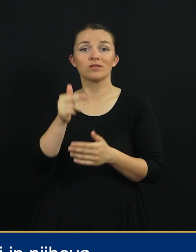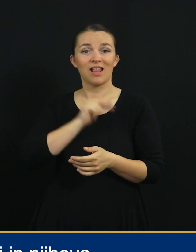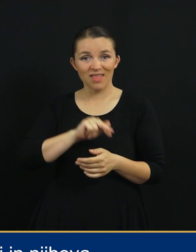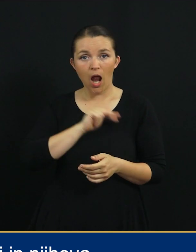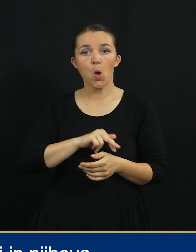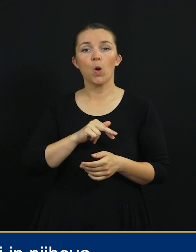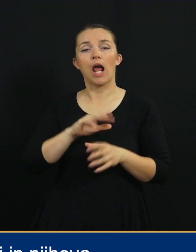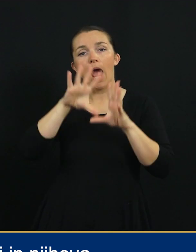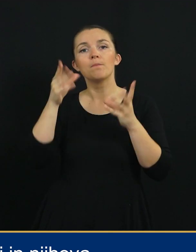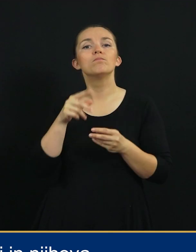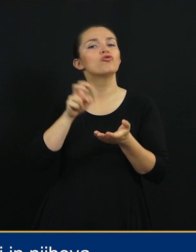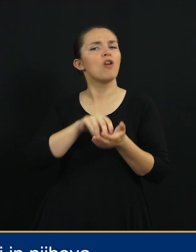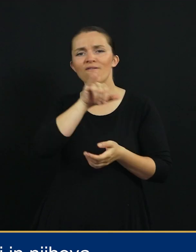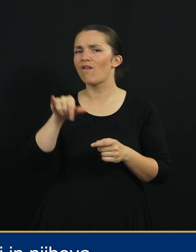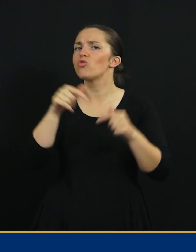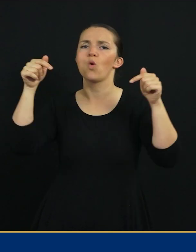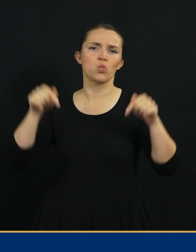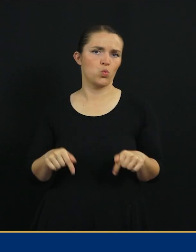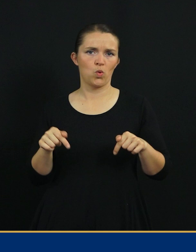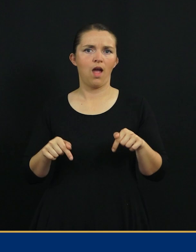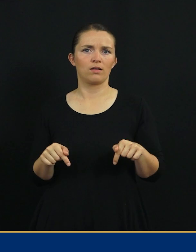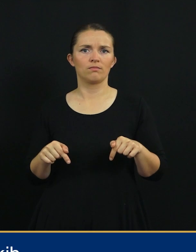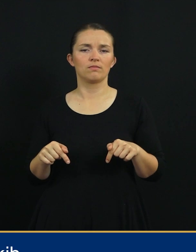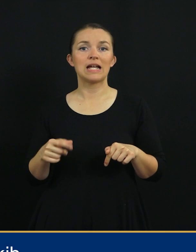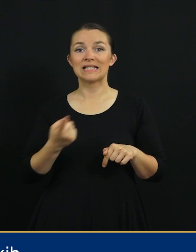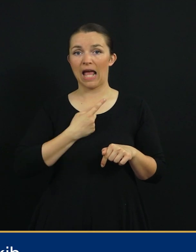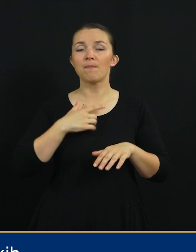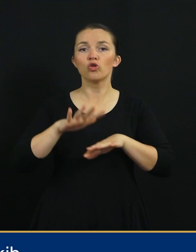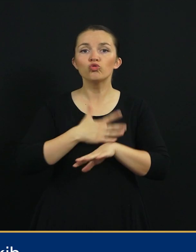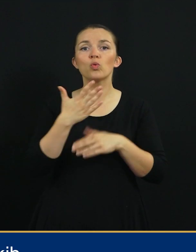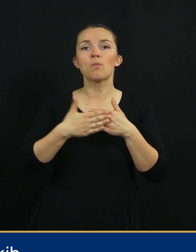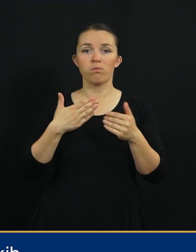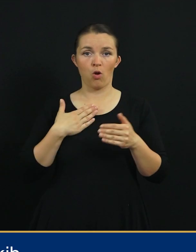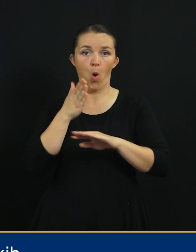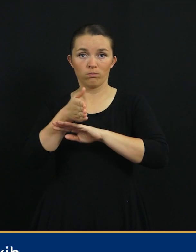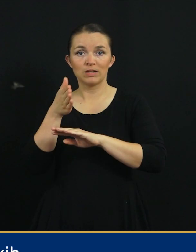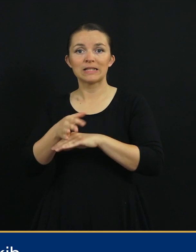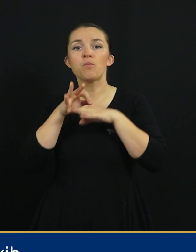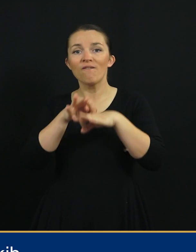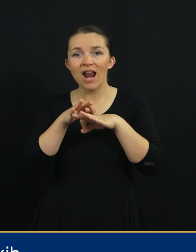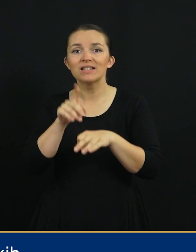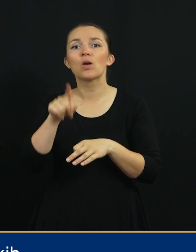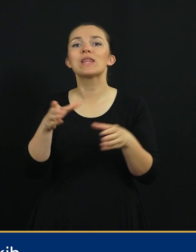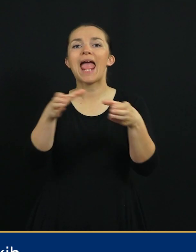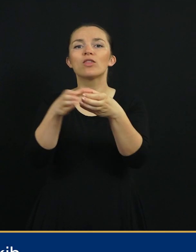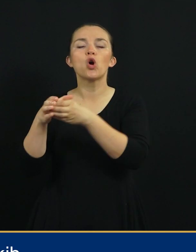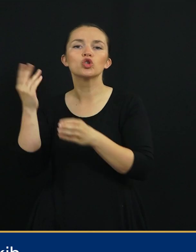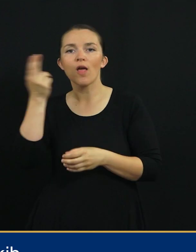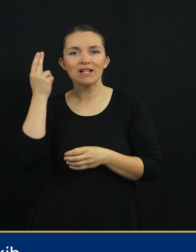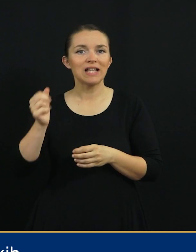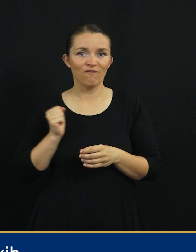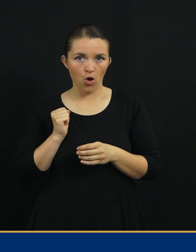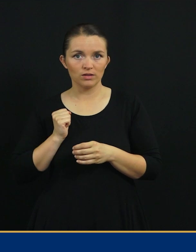nalogam so še vedno tu. Sama jih čutim ob mojih obiskih poveljstev in enot Slovenske